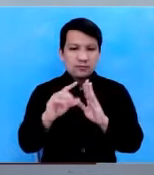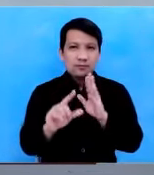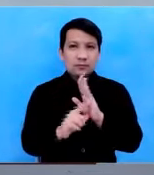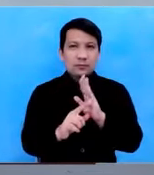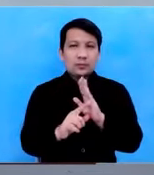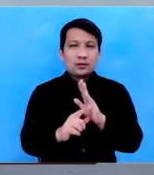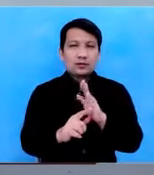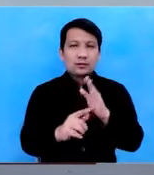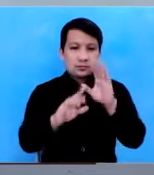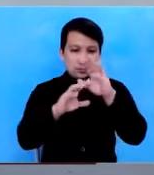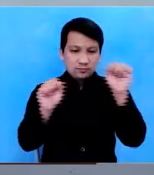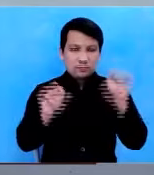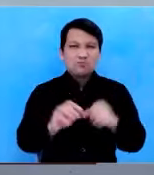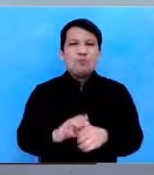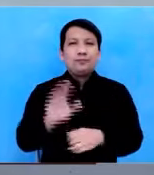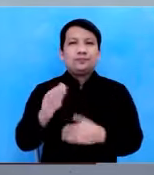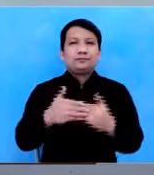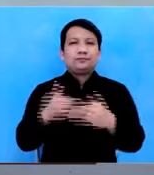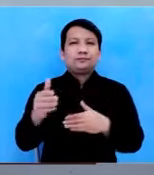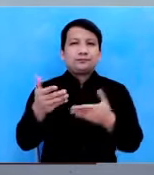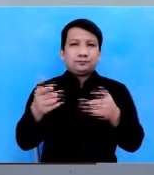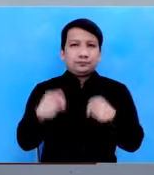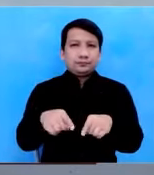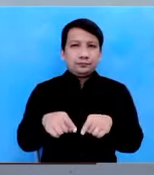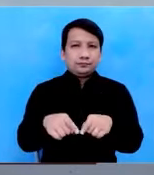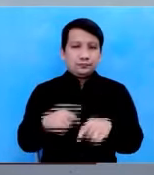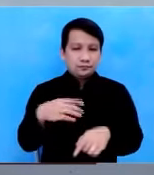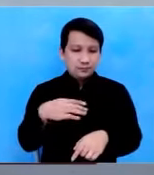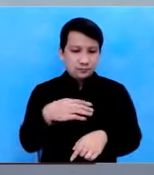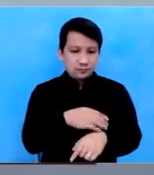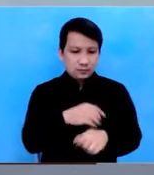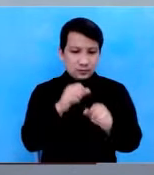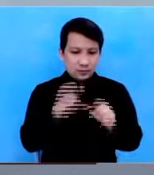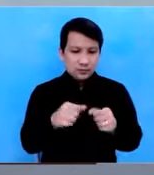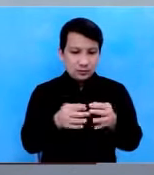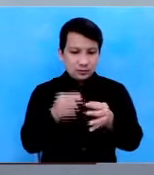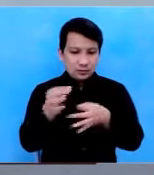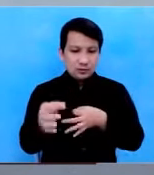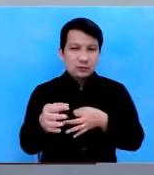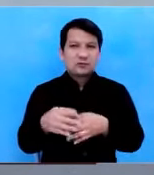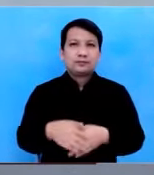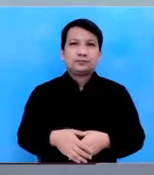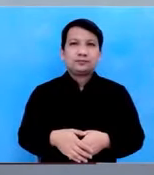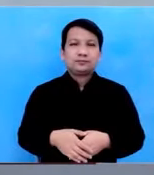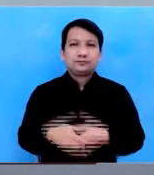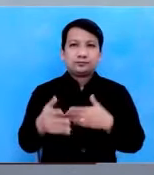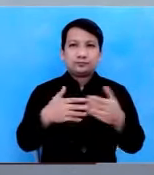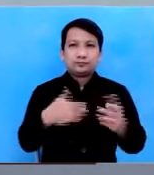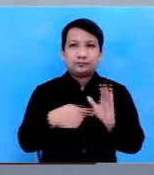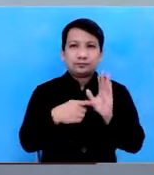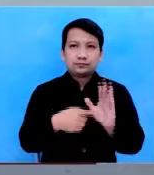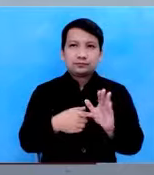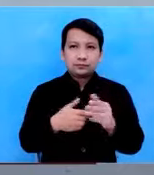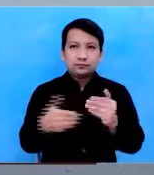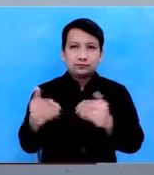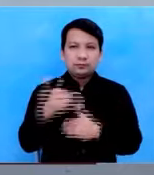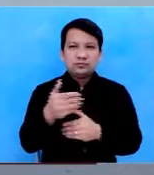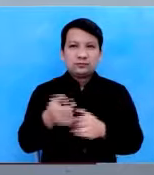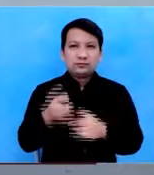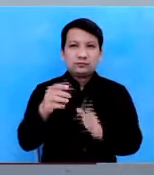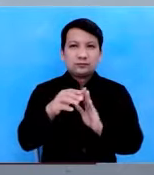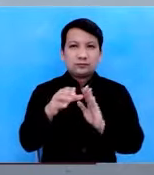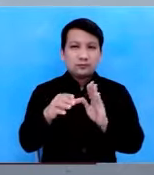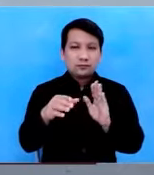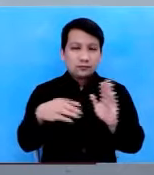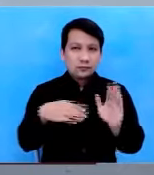Pangulo. Matapos po niyan, Kongreso na ang pwedeng mag-extend nito. At anumang oras pwedeng i-revoke ng Kongreso ang martial